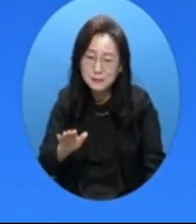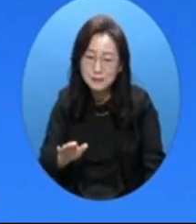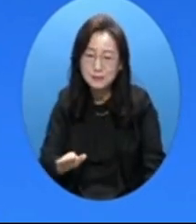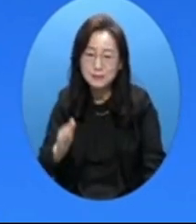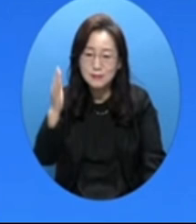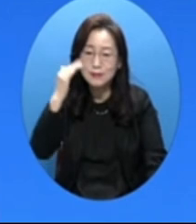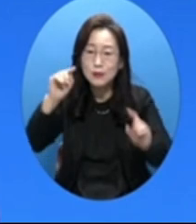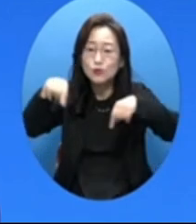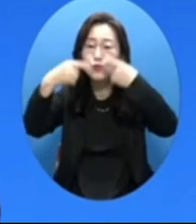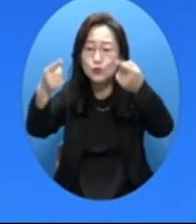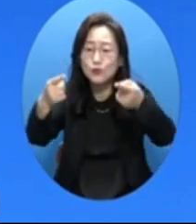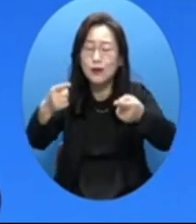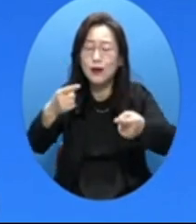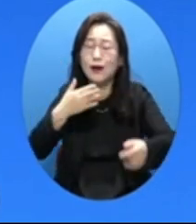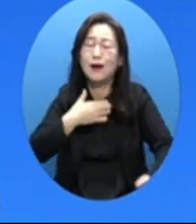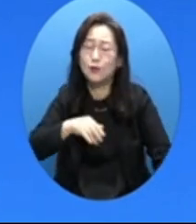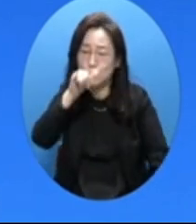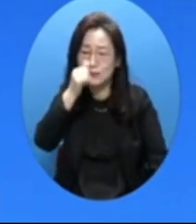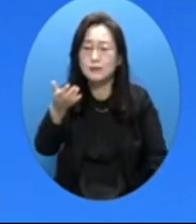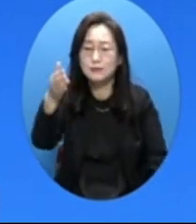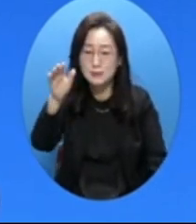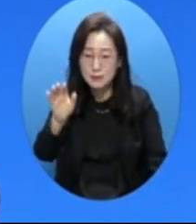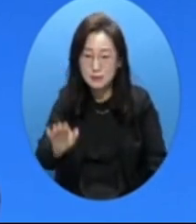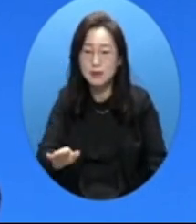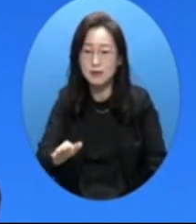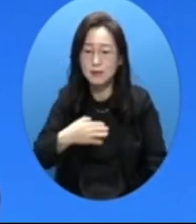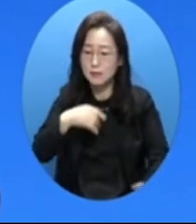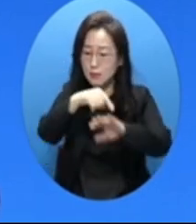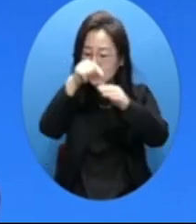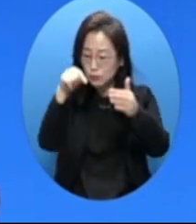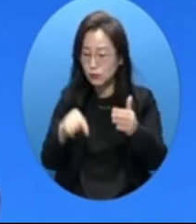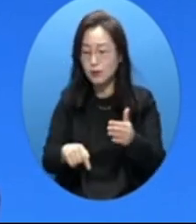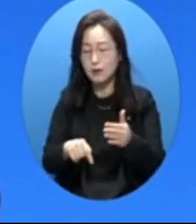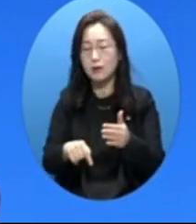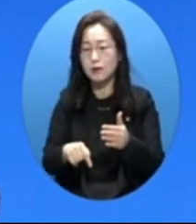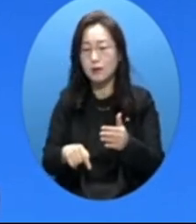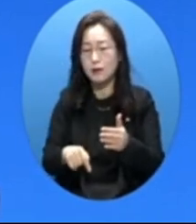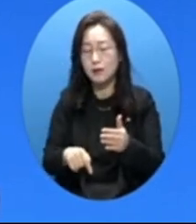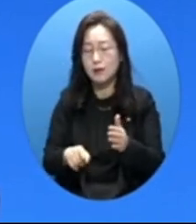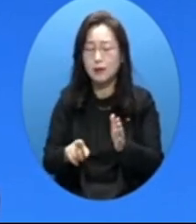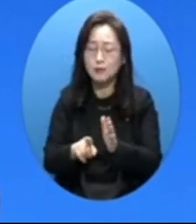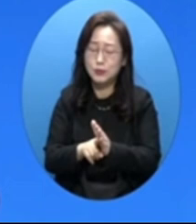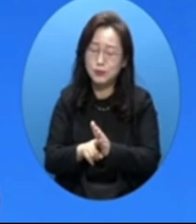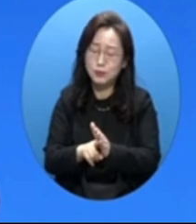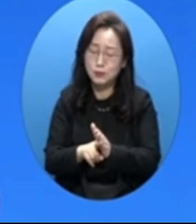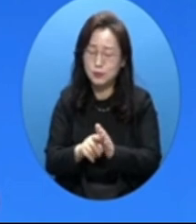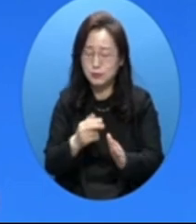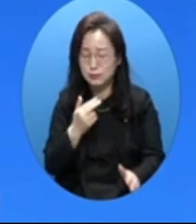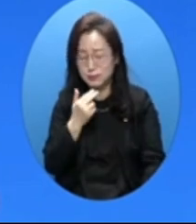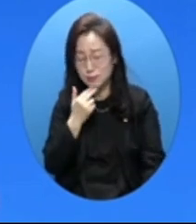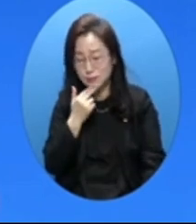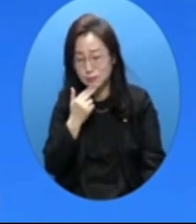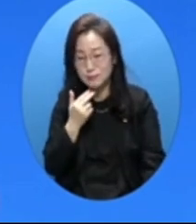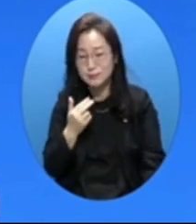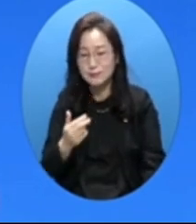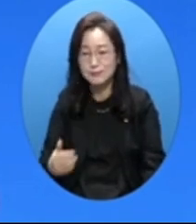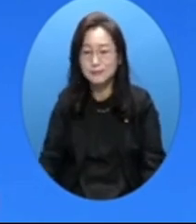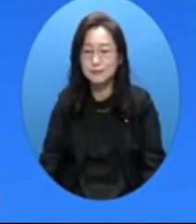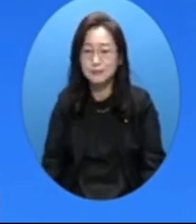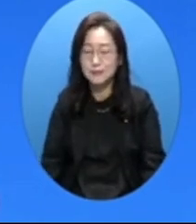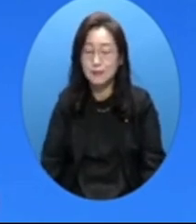있다는 것을 알지만 마음속에 그것이 믿어지지 않았습니다 그런데이